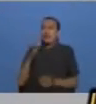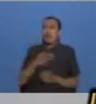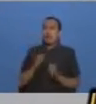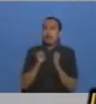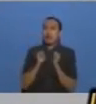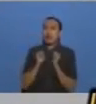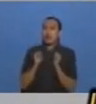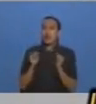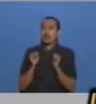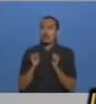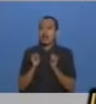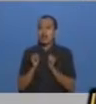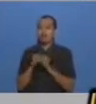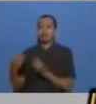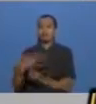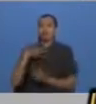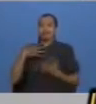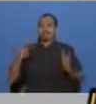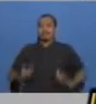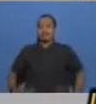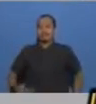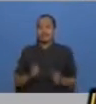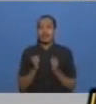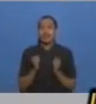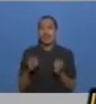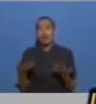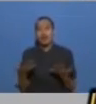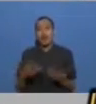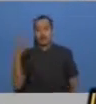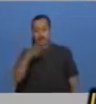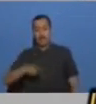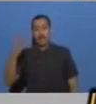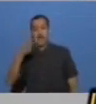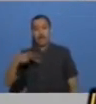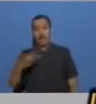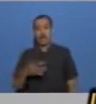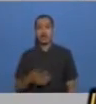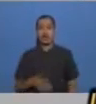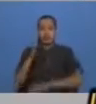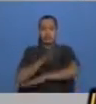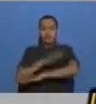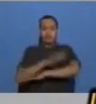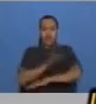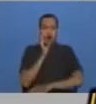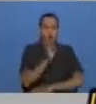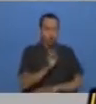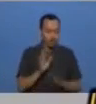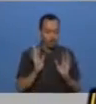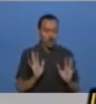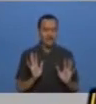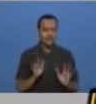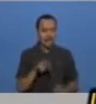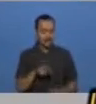efek sampingnya, entah takut berita-berita hoax Bu. Sampai sekarang masih banyak loh Bu, saya temuin berita-berita itu lewat DM, lewat broadcasting